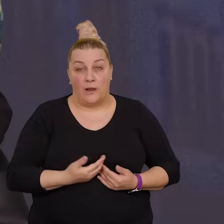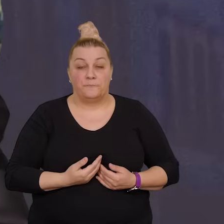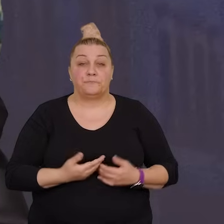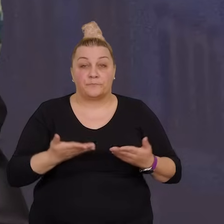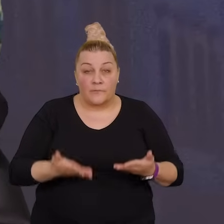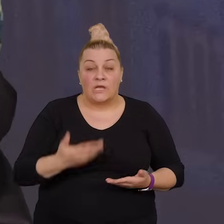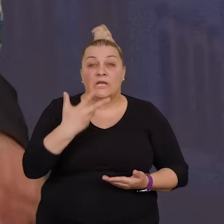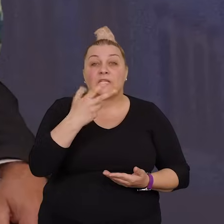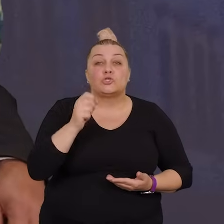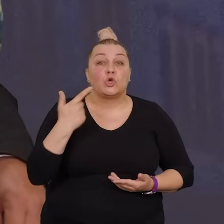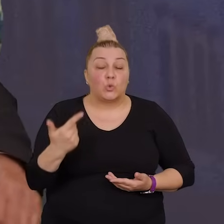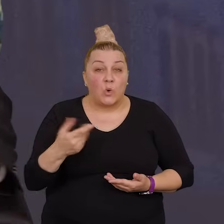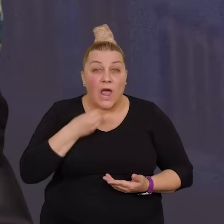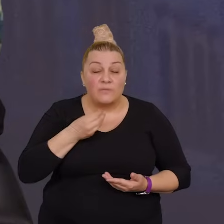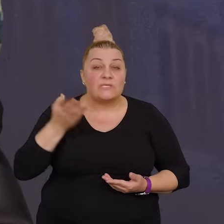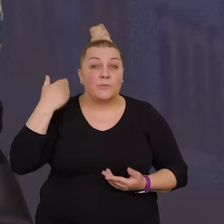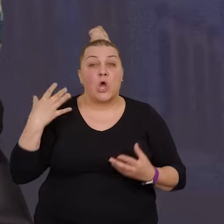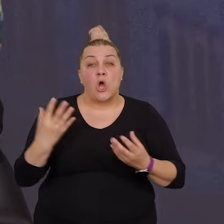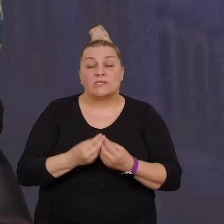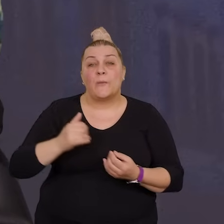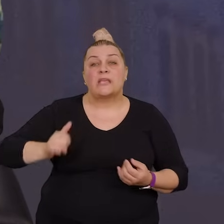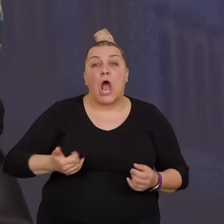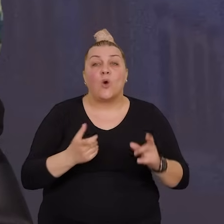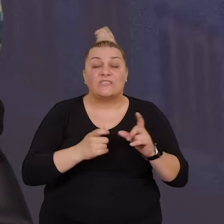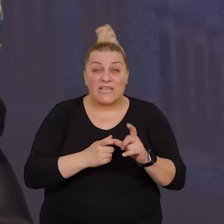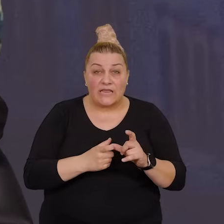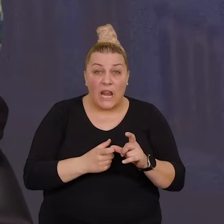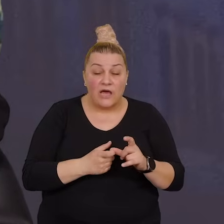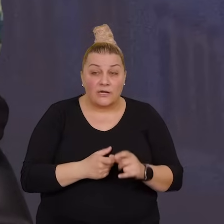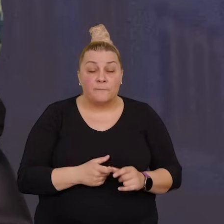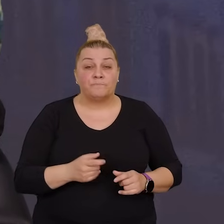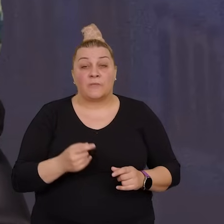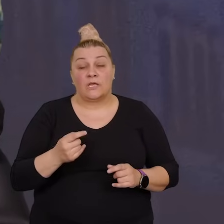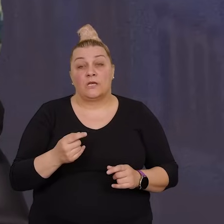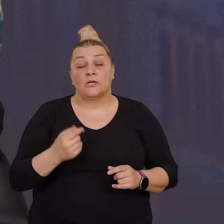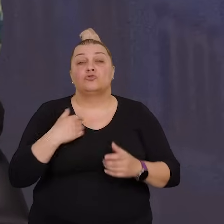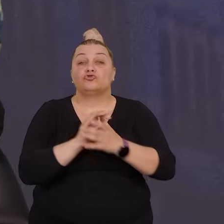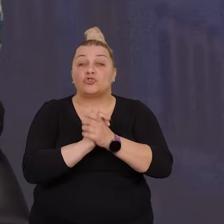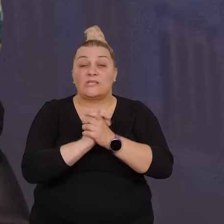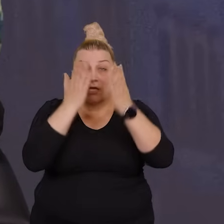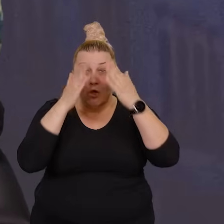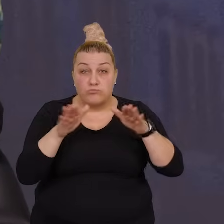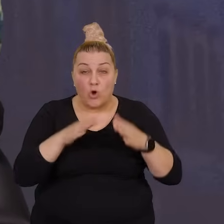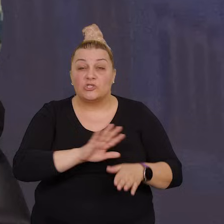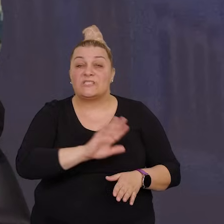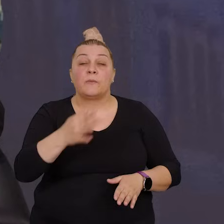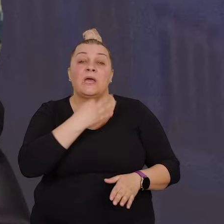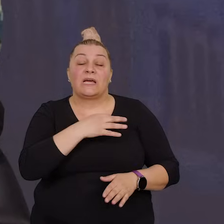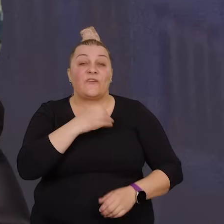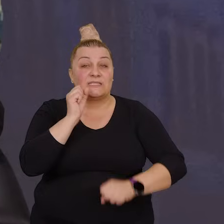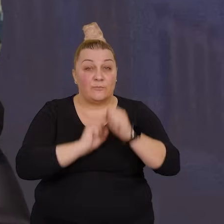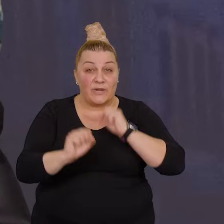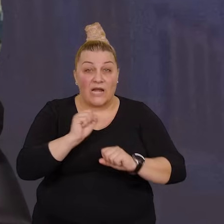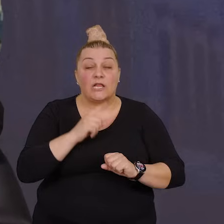Evo, s nama u 302. emisiji bio je naš Jakov Sedlar. Koncu, prije same odjave, čestit Božić svim hrvatskim